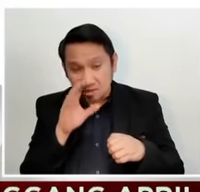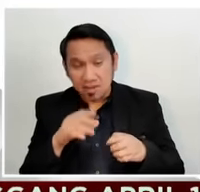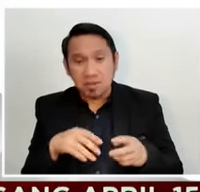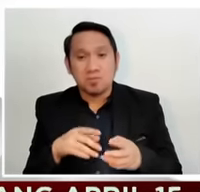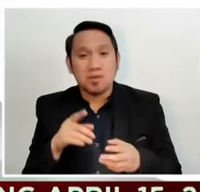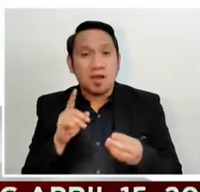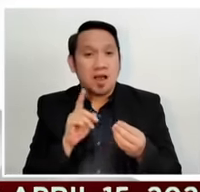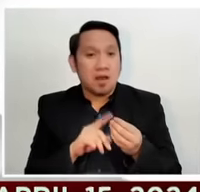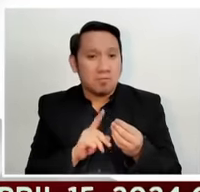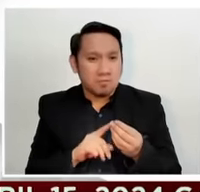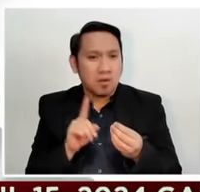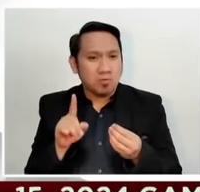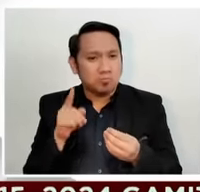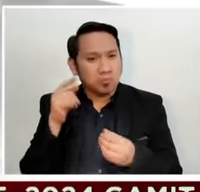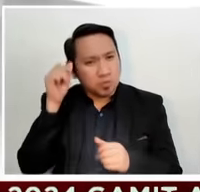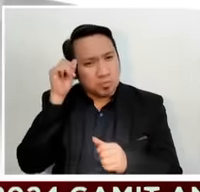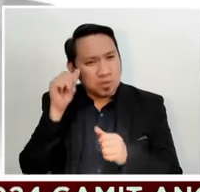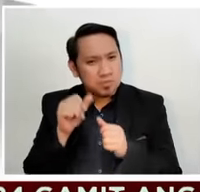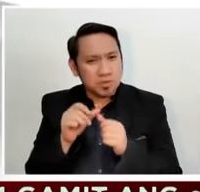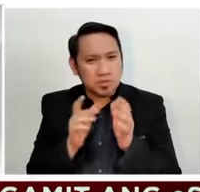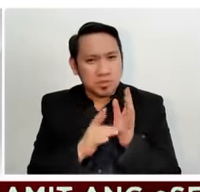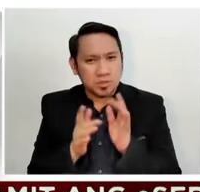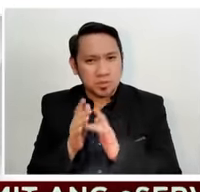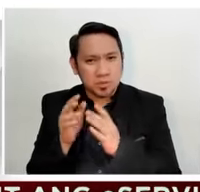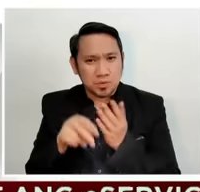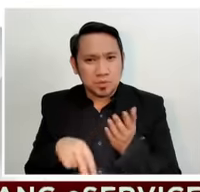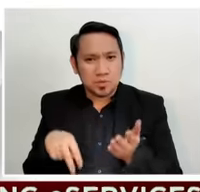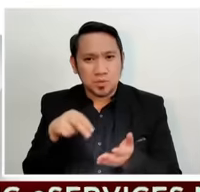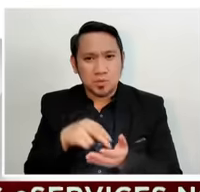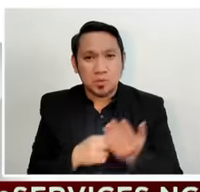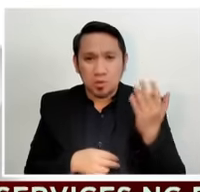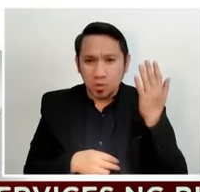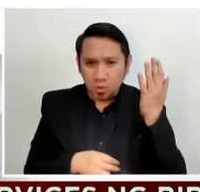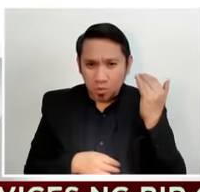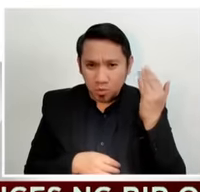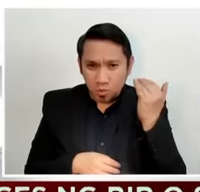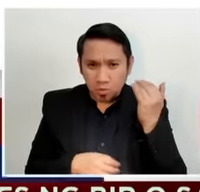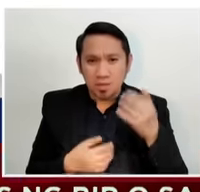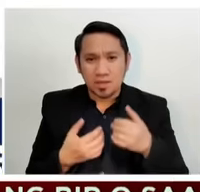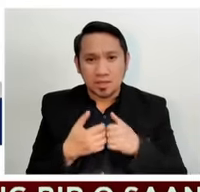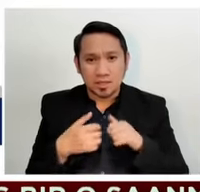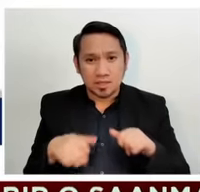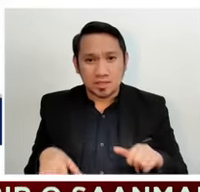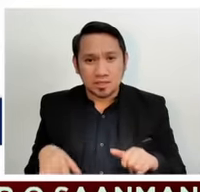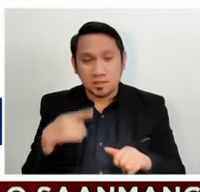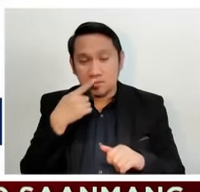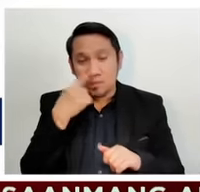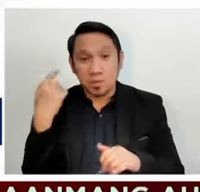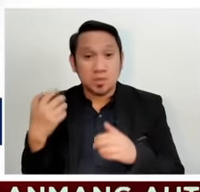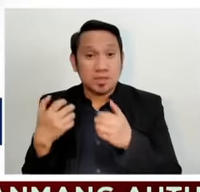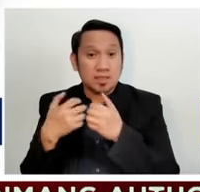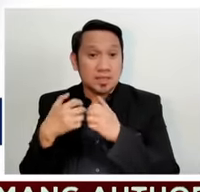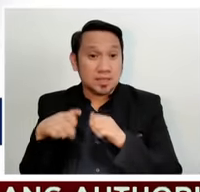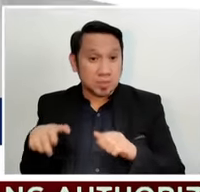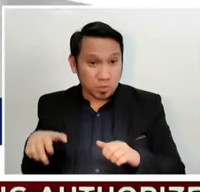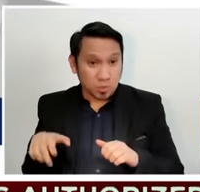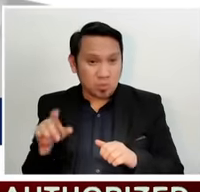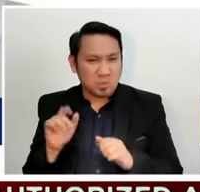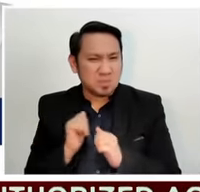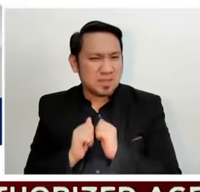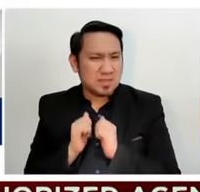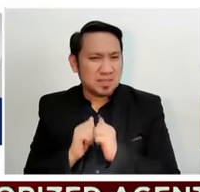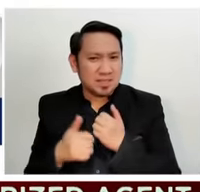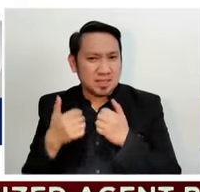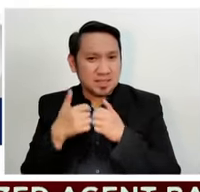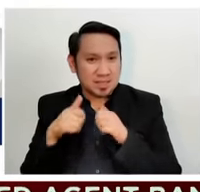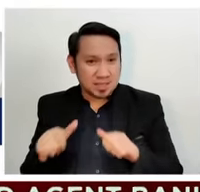ng pagkabuhay ng Panginoon. Bakit itlog? Kasi 'di ba yung itlog din, no? Noong kapag kayon